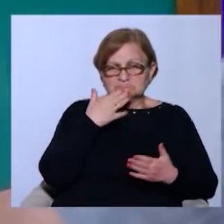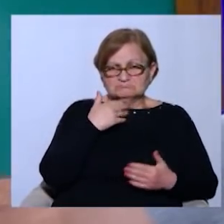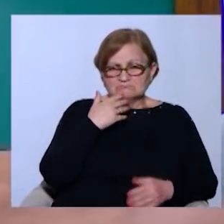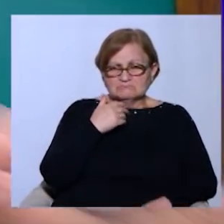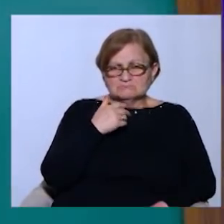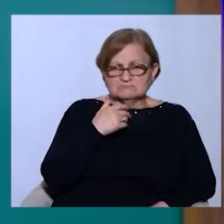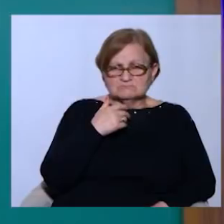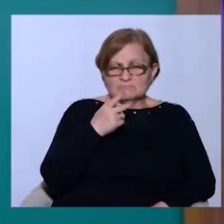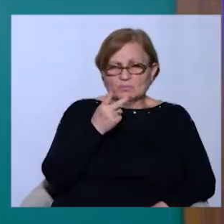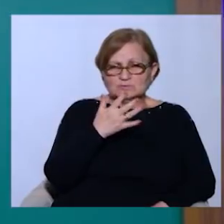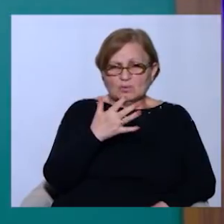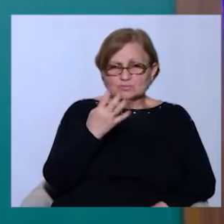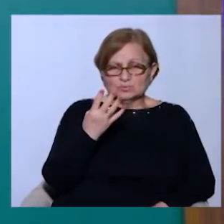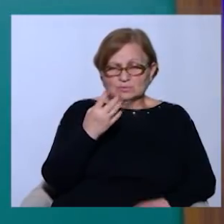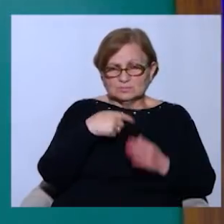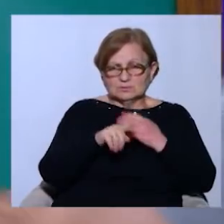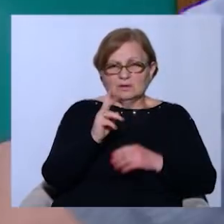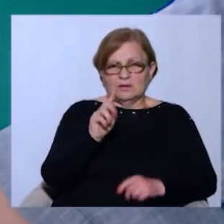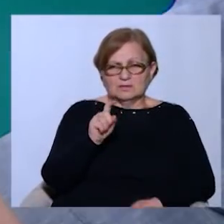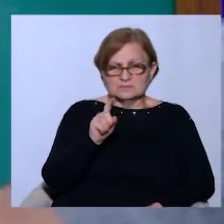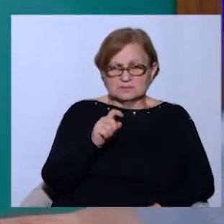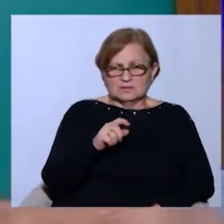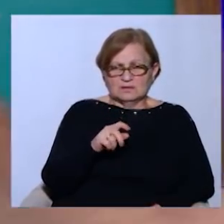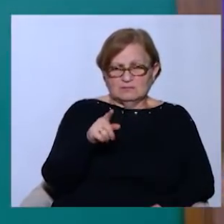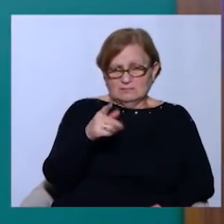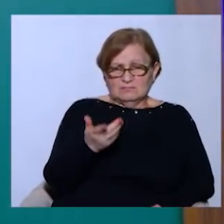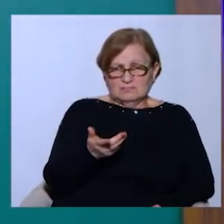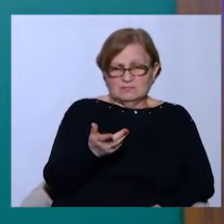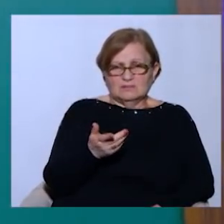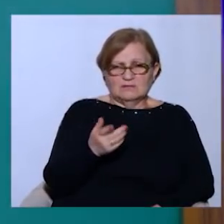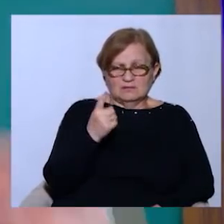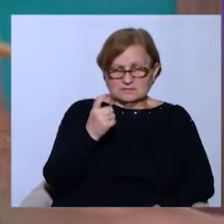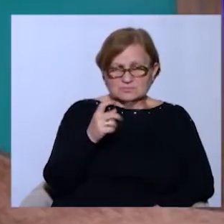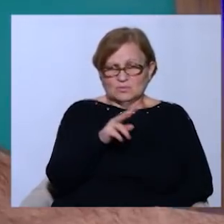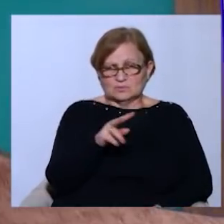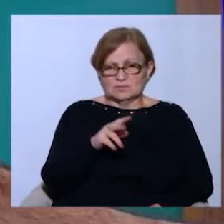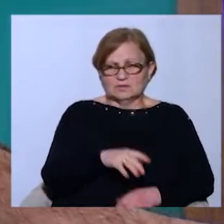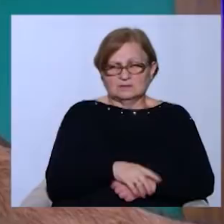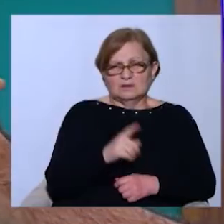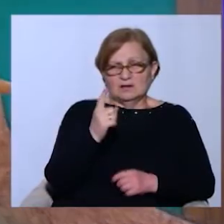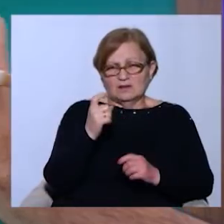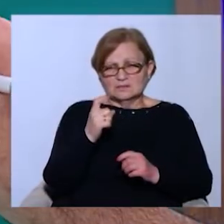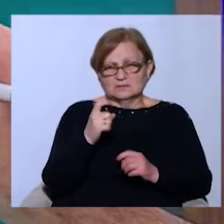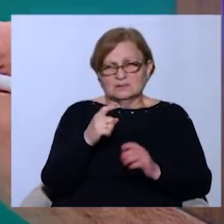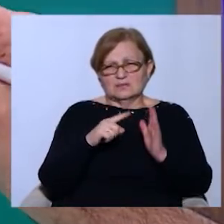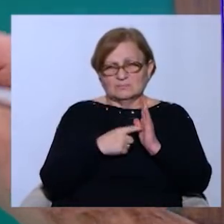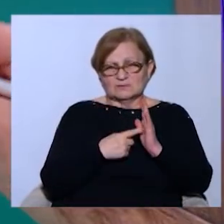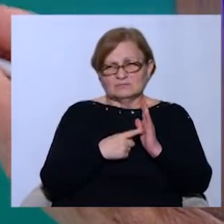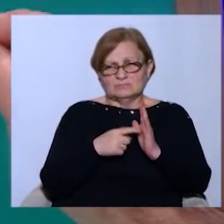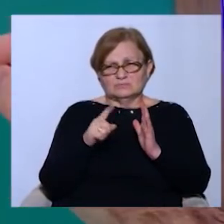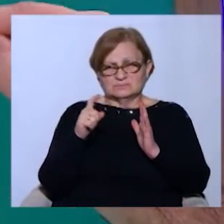გამოვა. 25 გამრავლებული 4-ზე, 100. 50 გამრავლებული 2-ზე, 100. 100